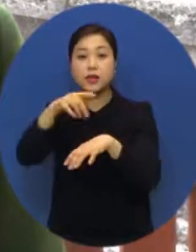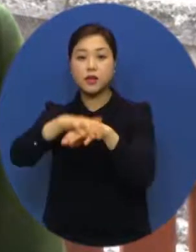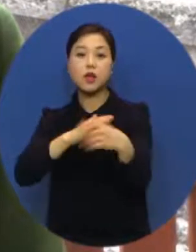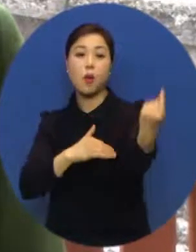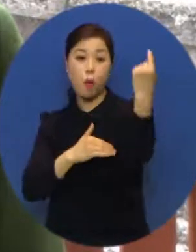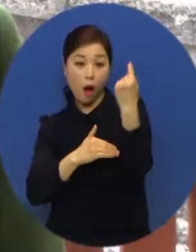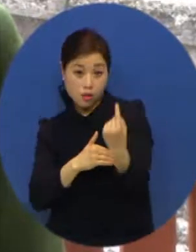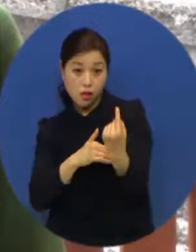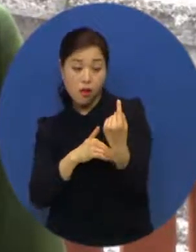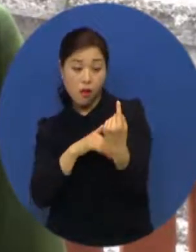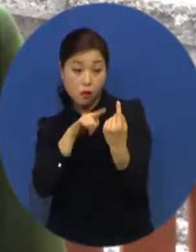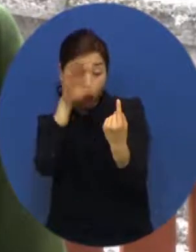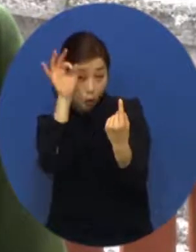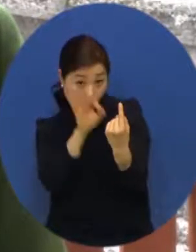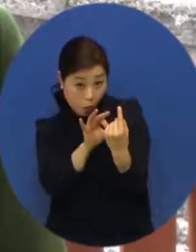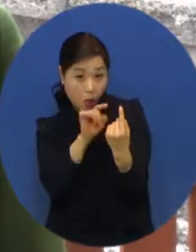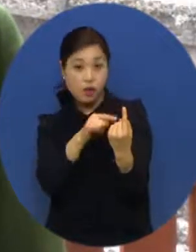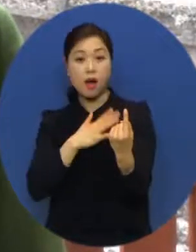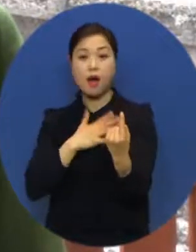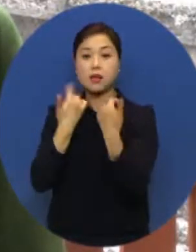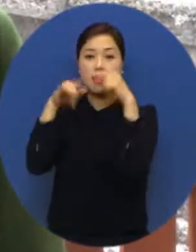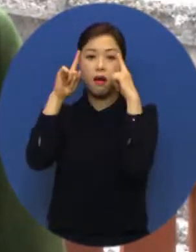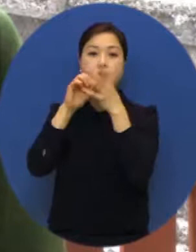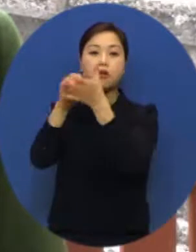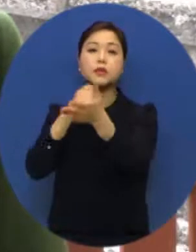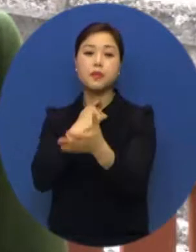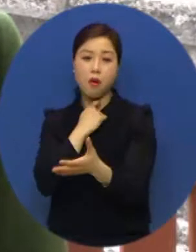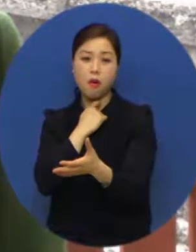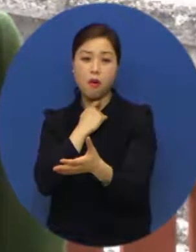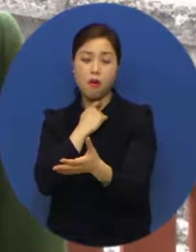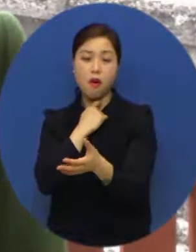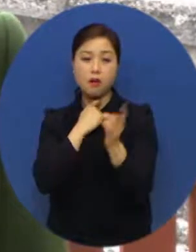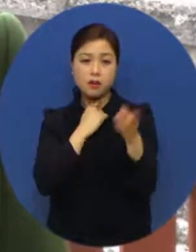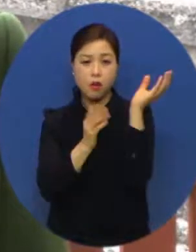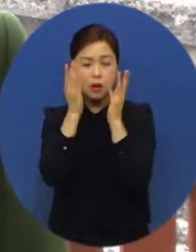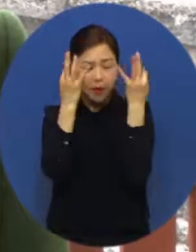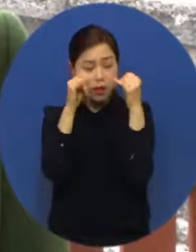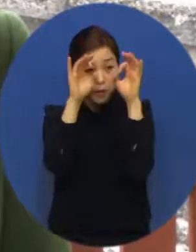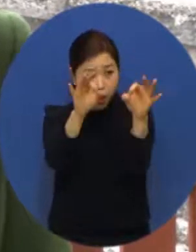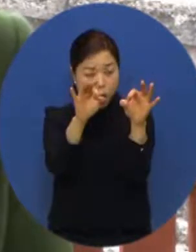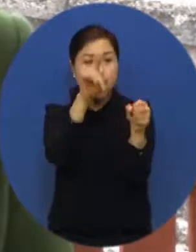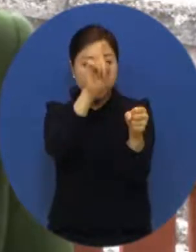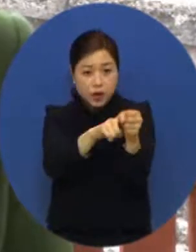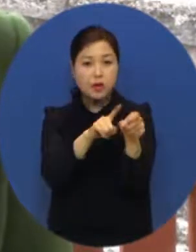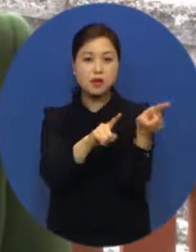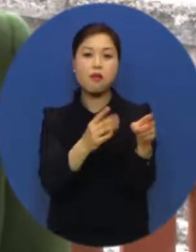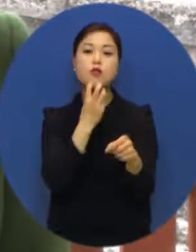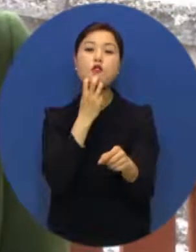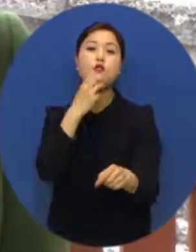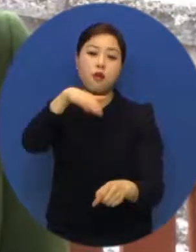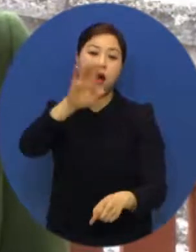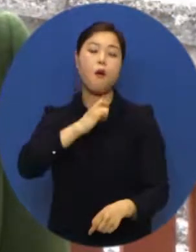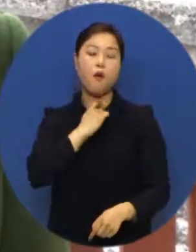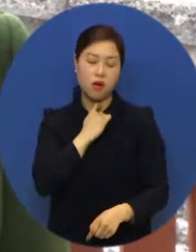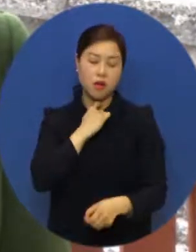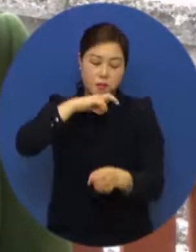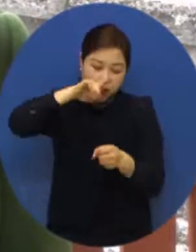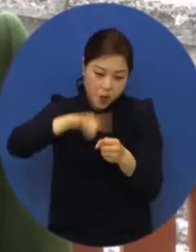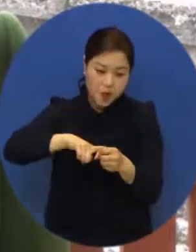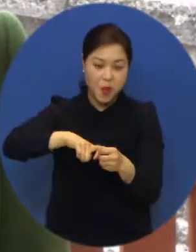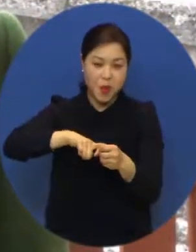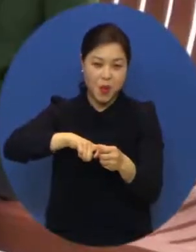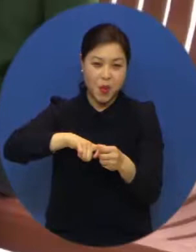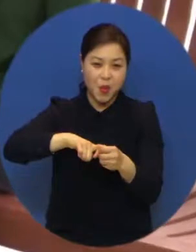나 대학 갈래. 그 다음 서울로 가야지 저 연극을 많이 볼 것 같다 하는 그 일념